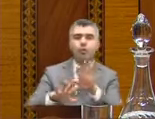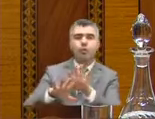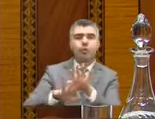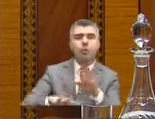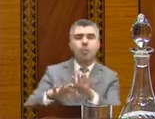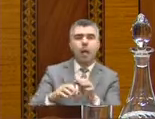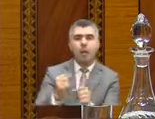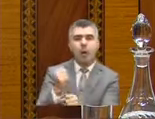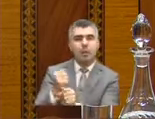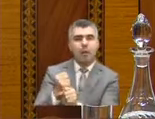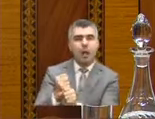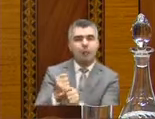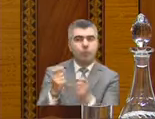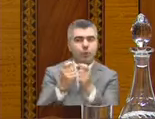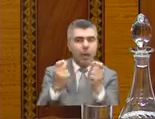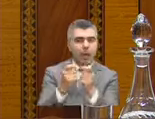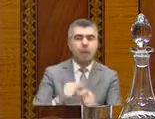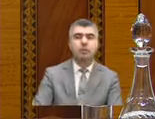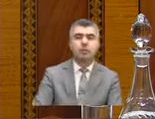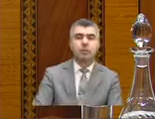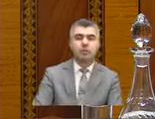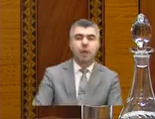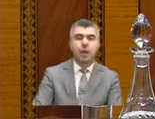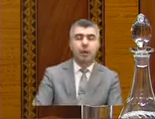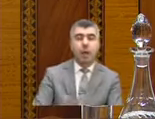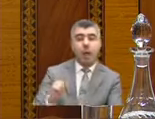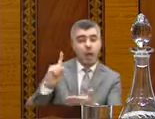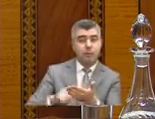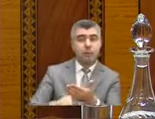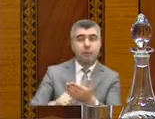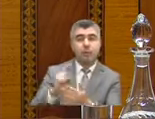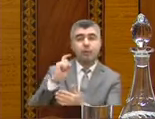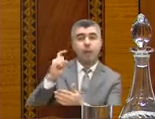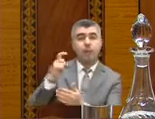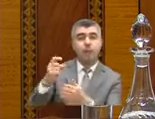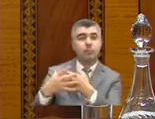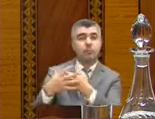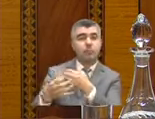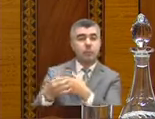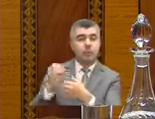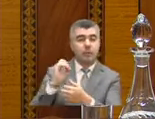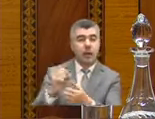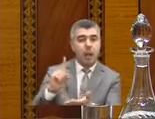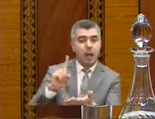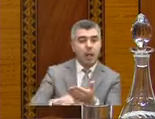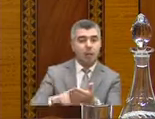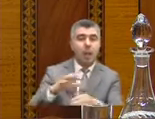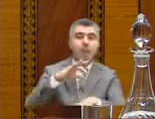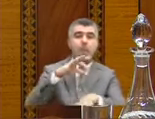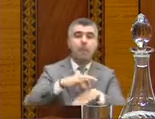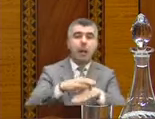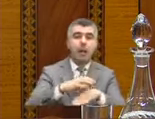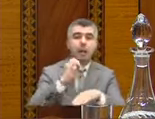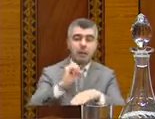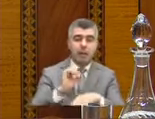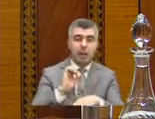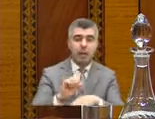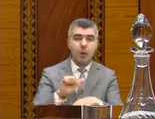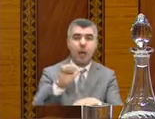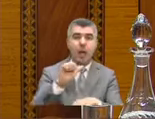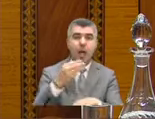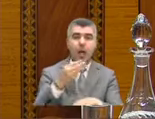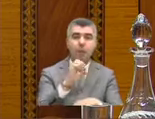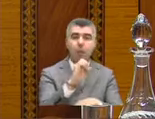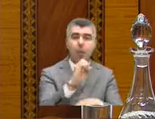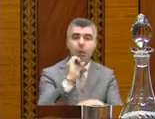والمهنية، مع مواصلة أداء الاشتراكات برسم نظام التأمين الإجباري الأساسي عن المرض الخاص